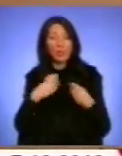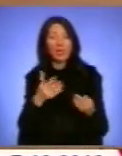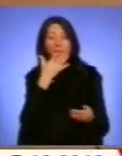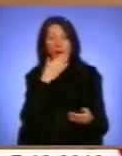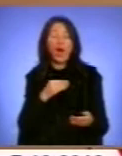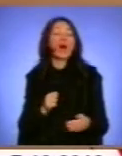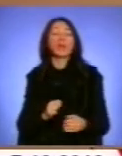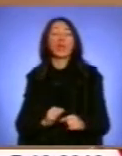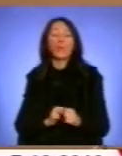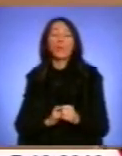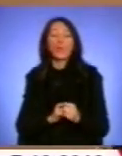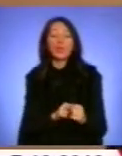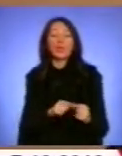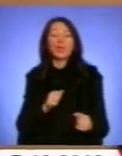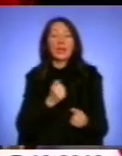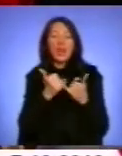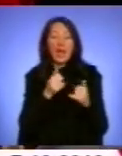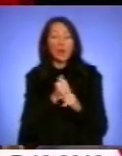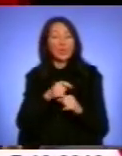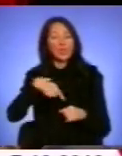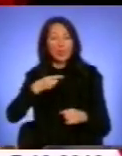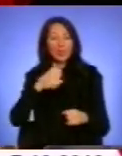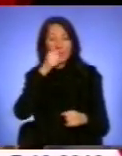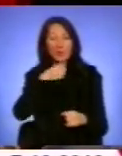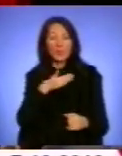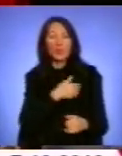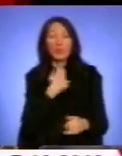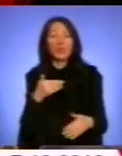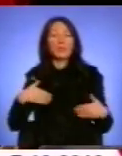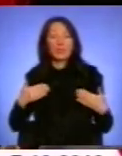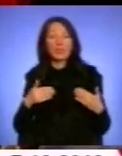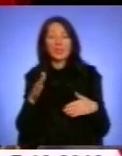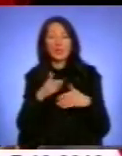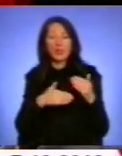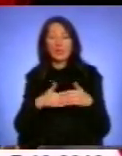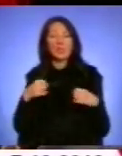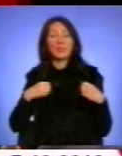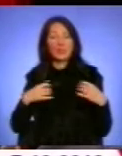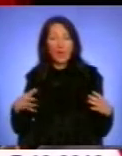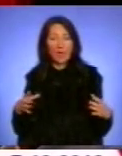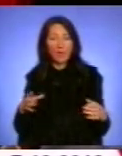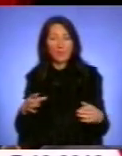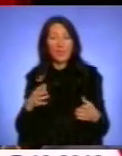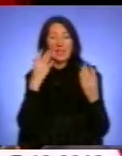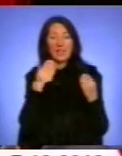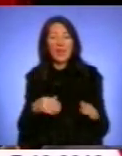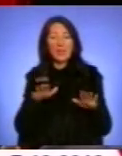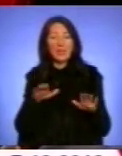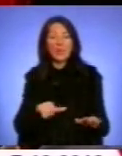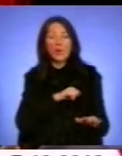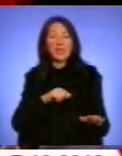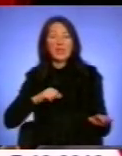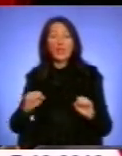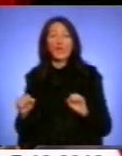для роботи на цілий наступний рік. Я хочу вас привітати з професійним святом, Днем місцевого